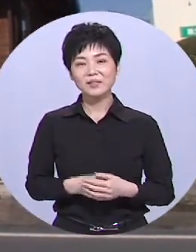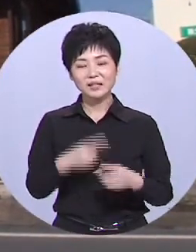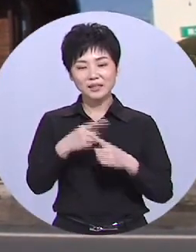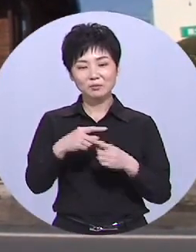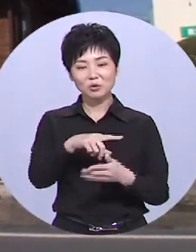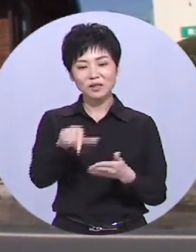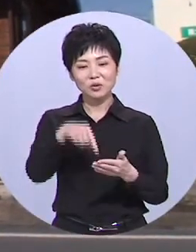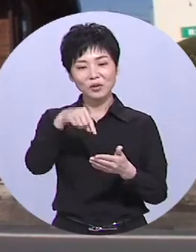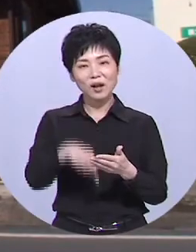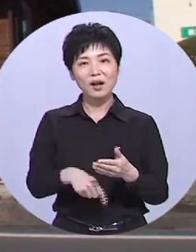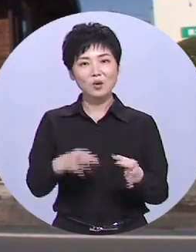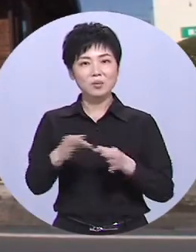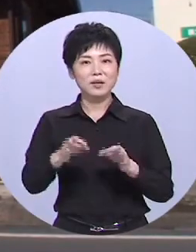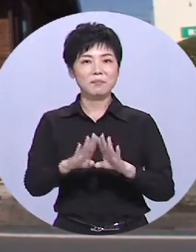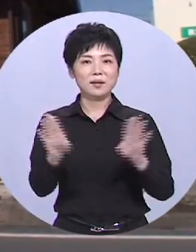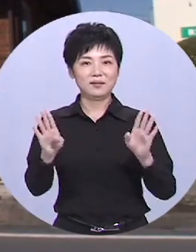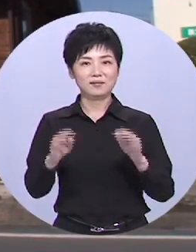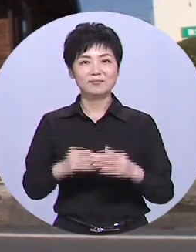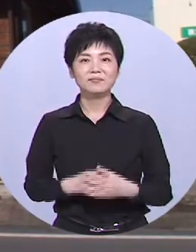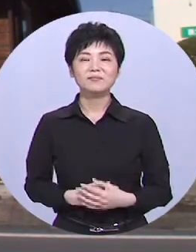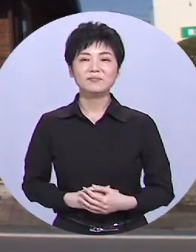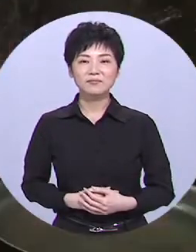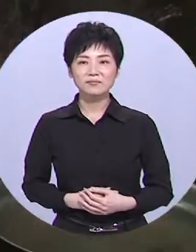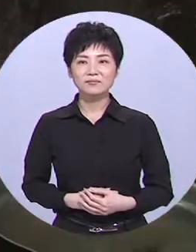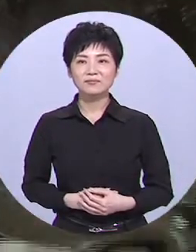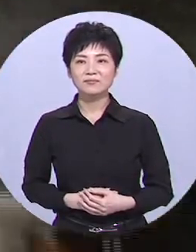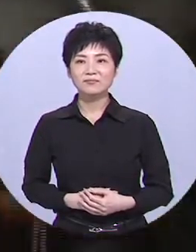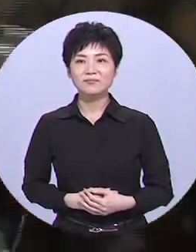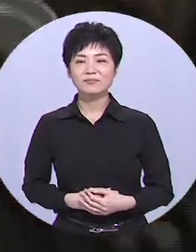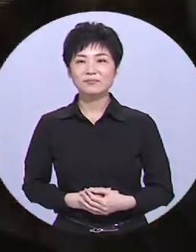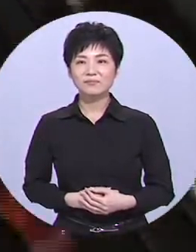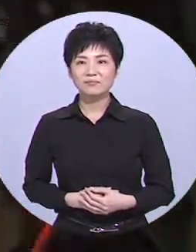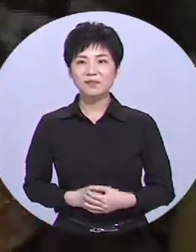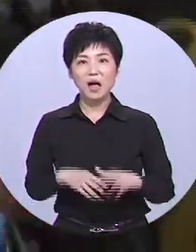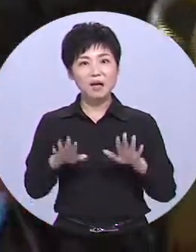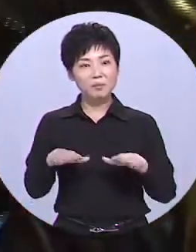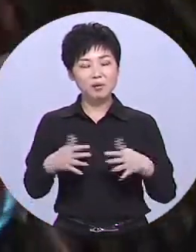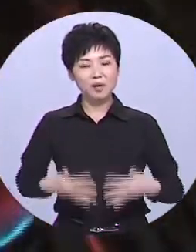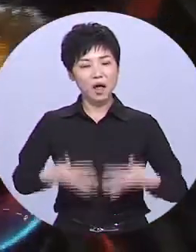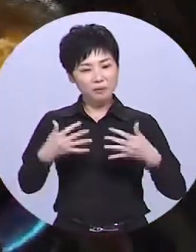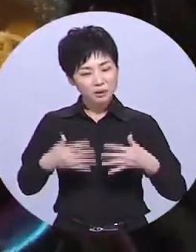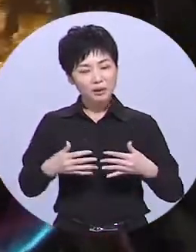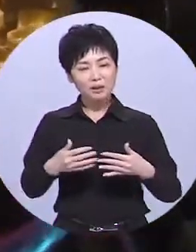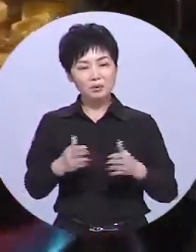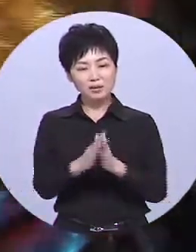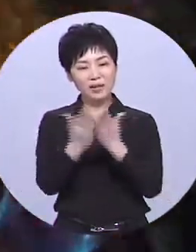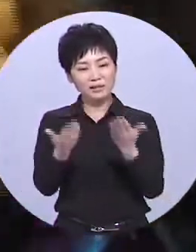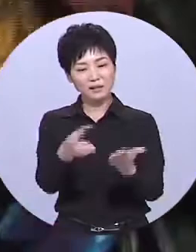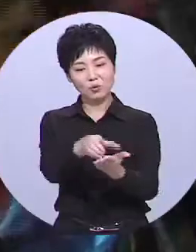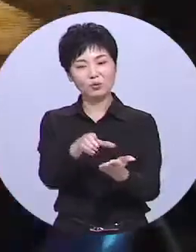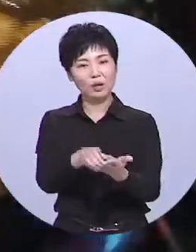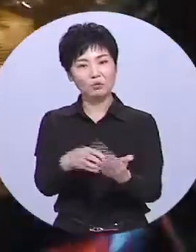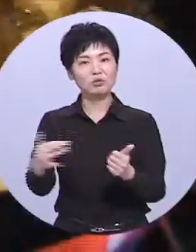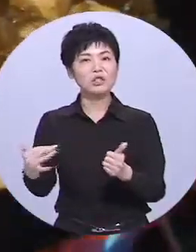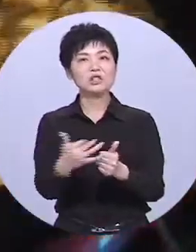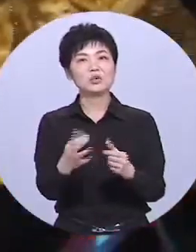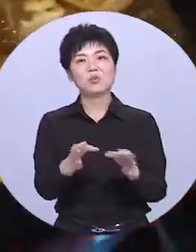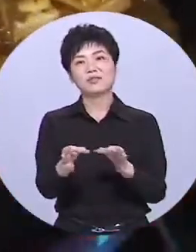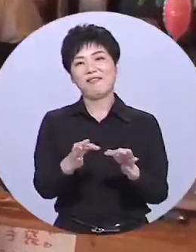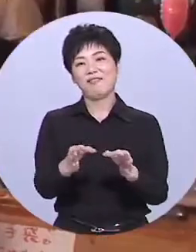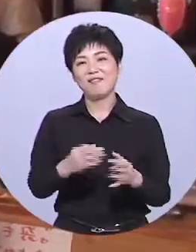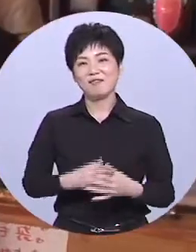飲食店ふくくる食堂を開店し、今ではテレビや雑誌に取り上げられる人気店になっているんです